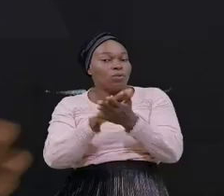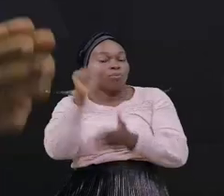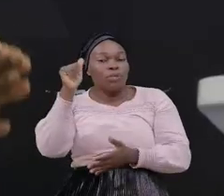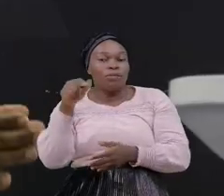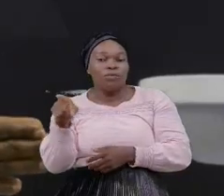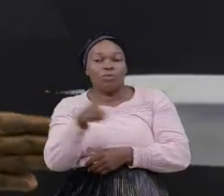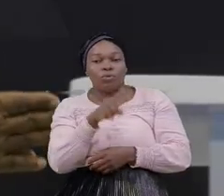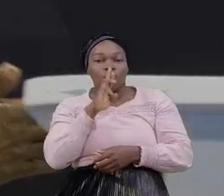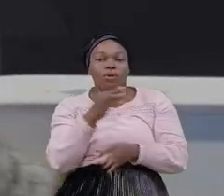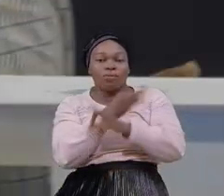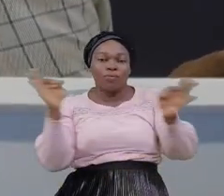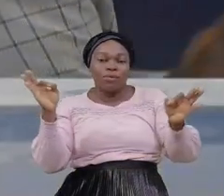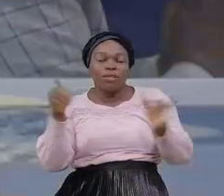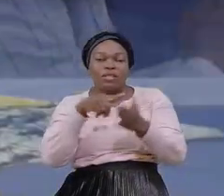soir.